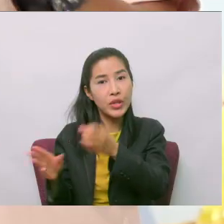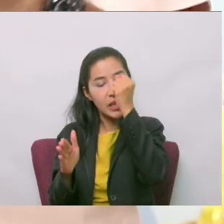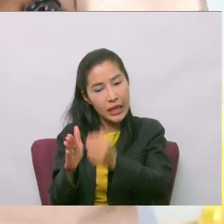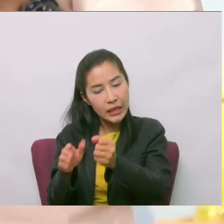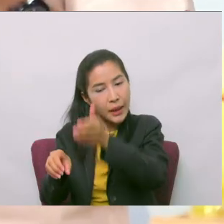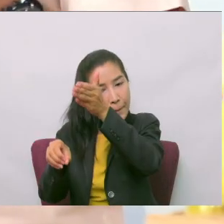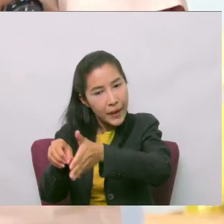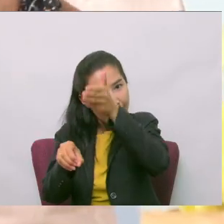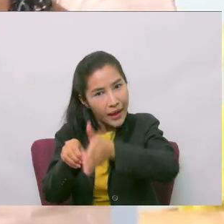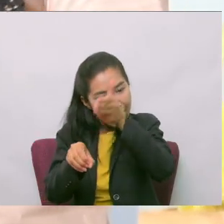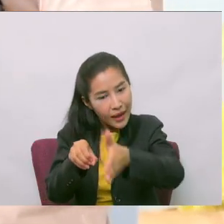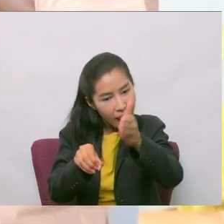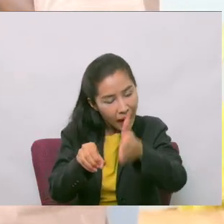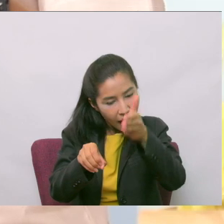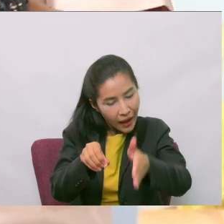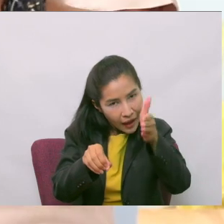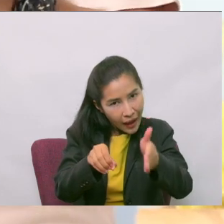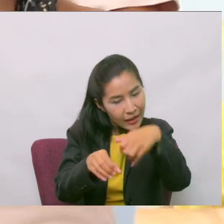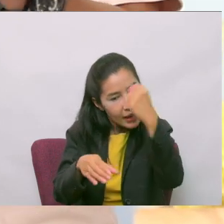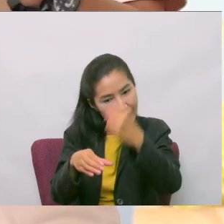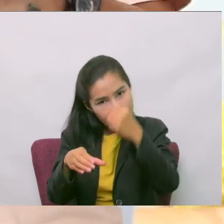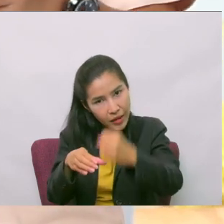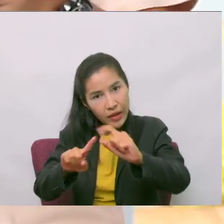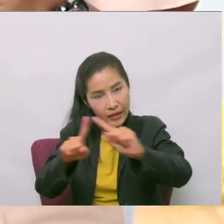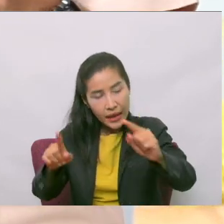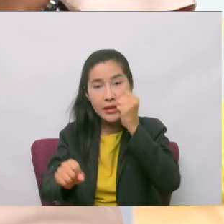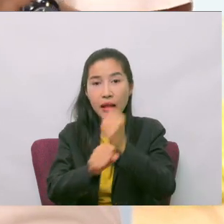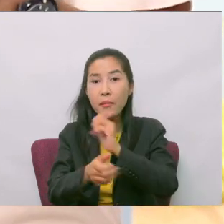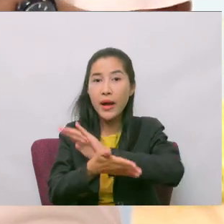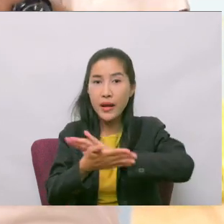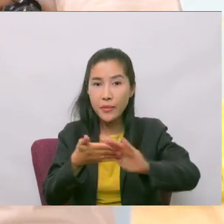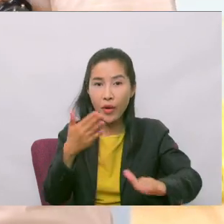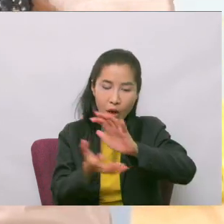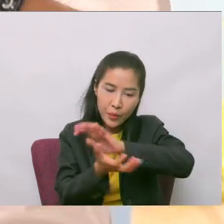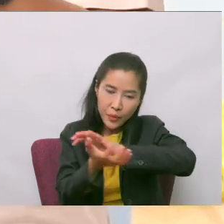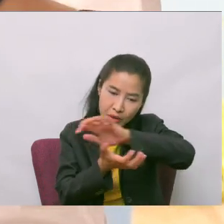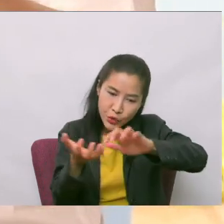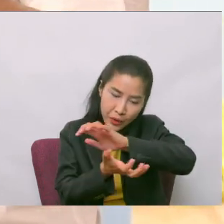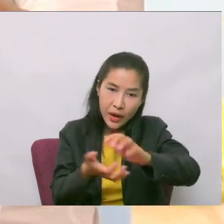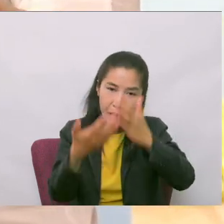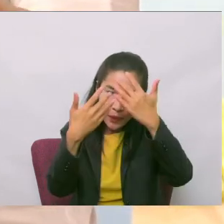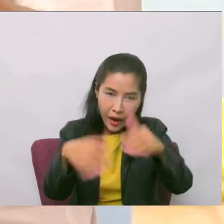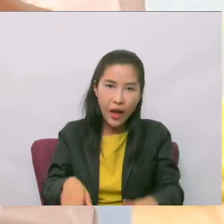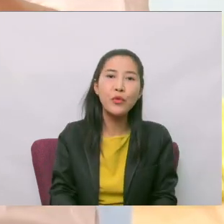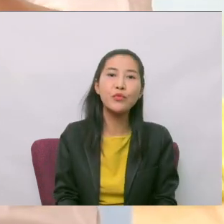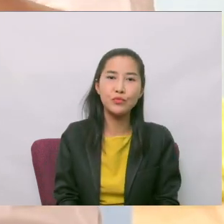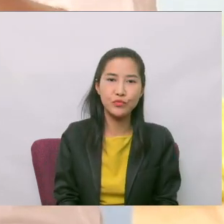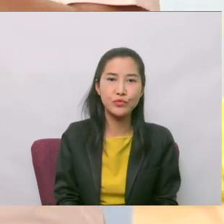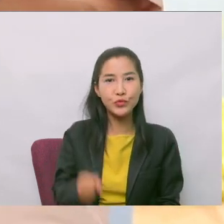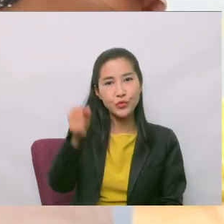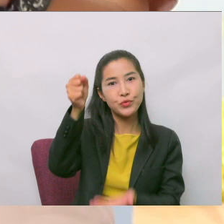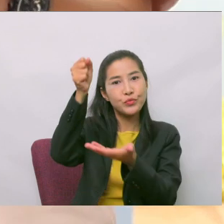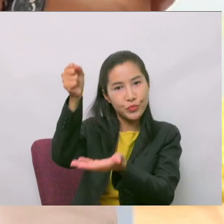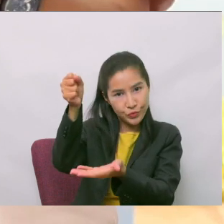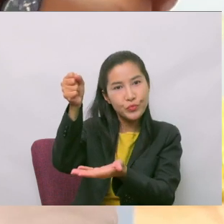บนะคะแต่ว่าเราทำสำเร็จมาแล้วแล้วก็มาผสมกันเรียบร้อยแล้วนะคะซึ่งตัวยาทั้งหมดนะค